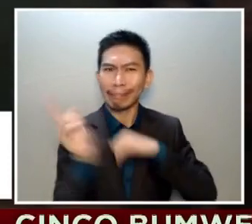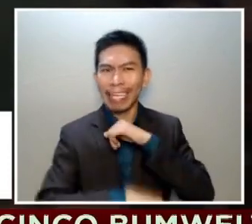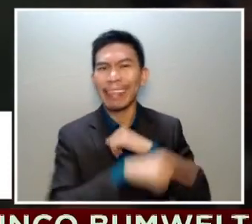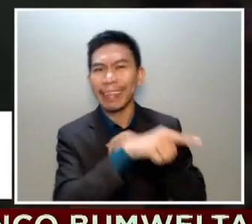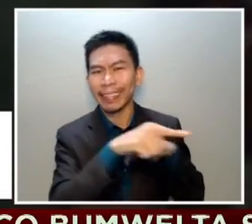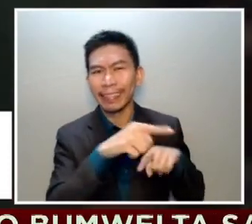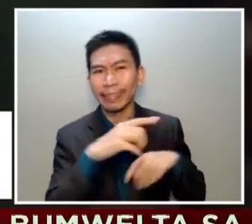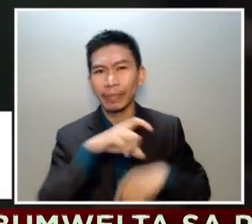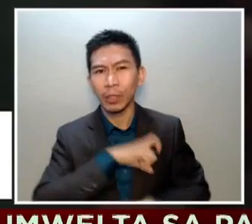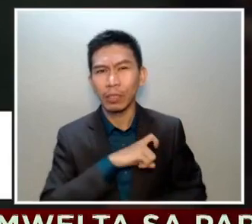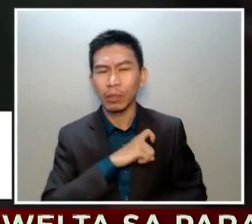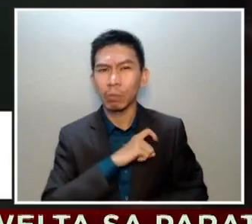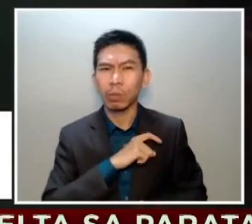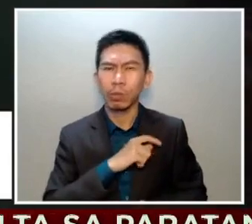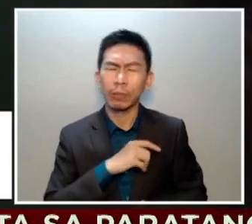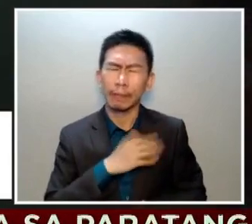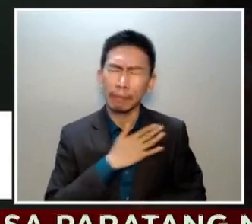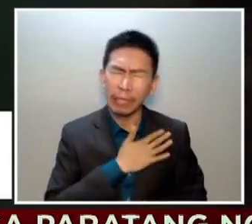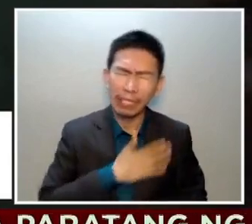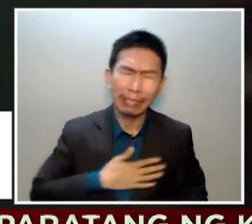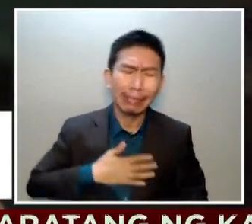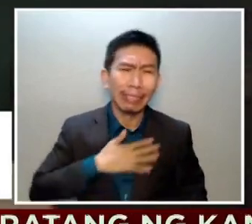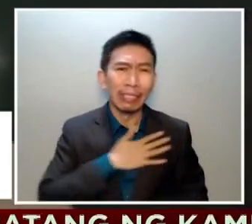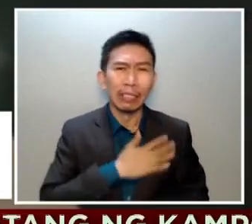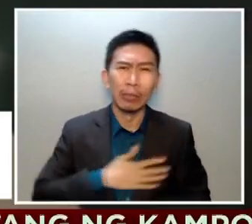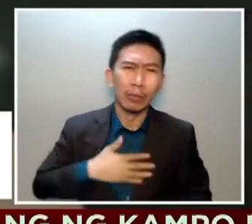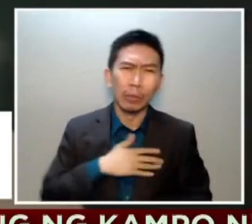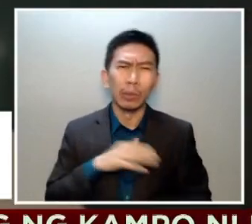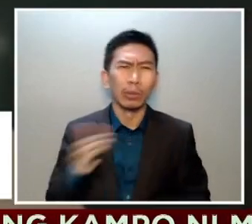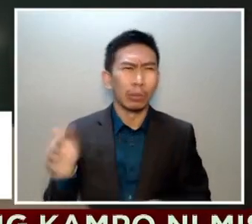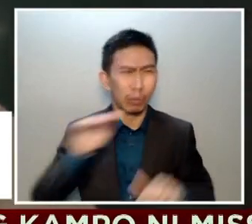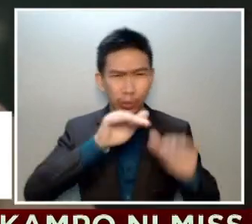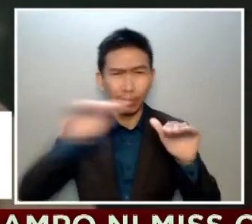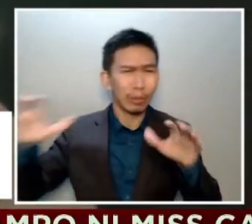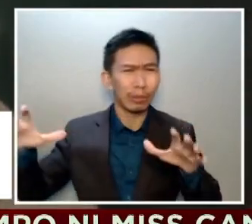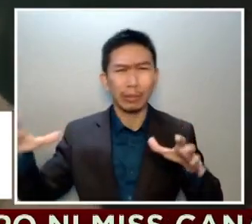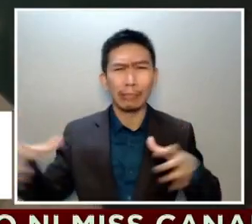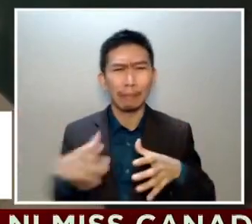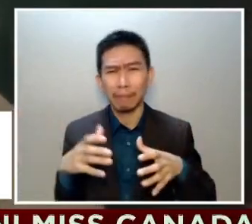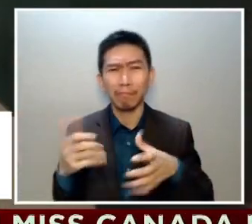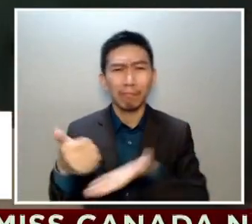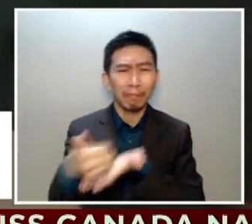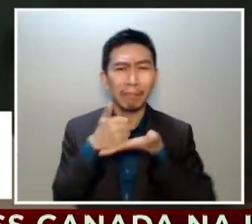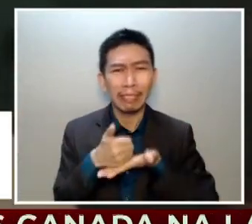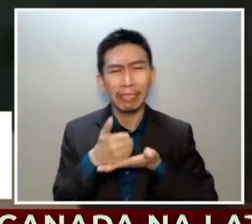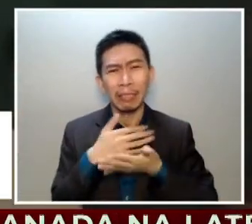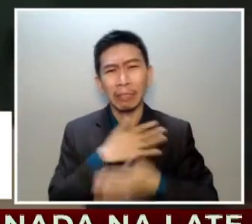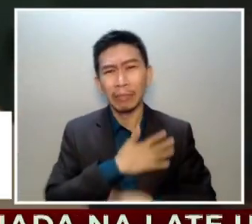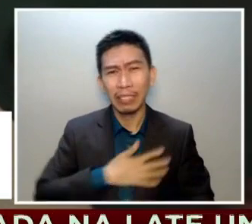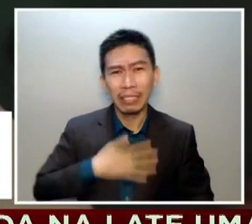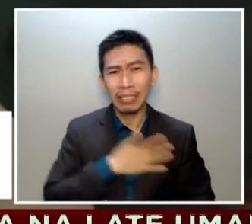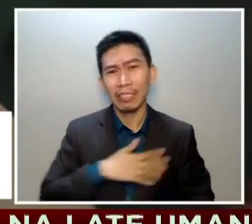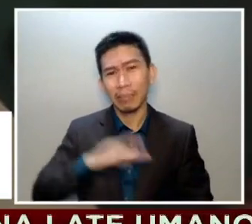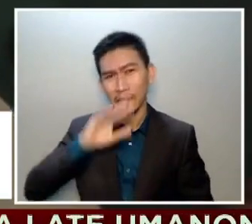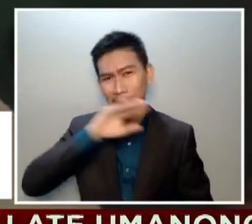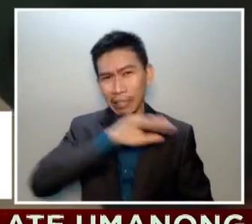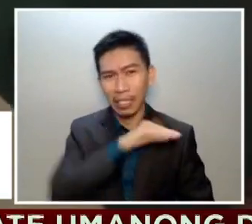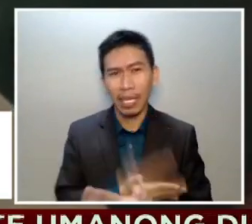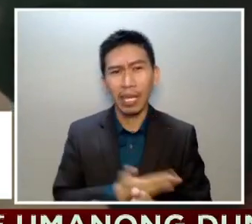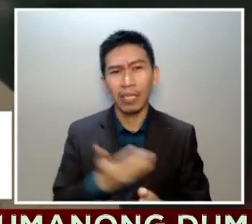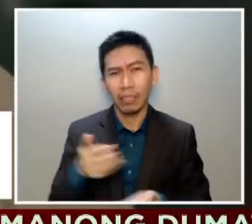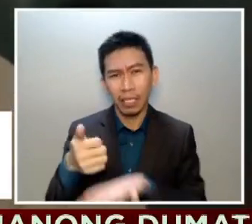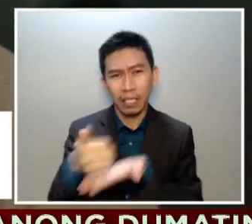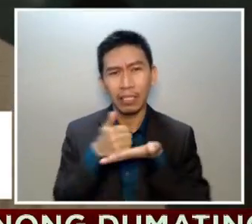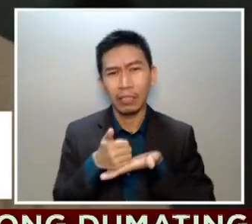Lahat po, parang awa nyo na lahat tayo. Tulungan nyo kami. Tulungan nyo yung anak ko.